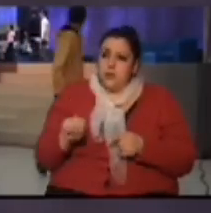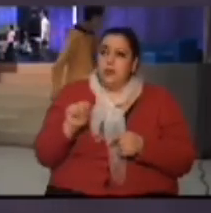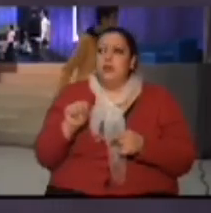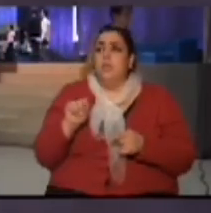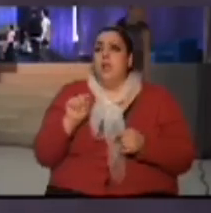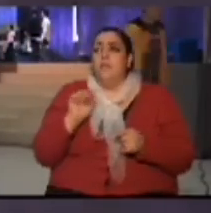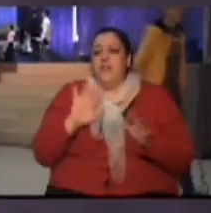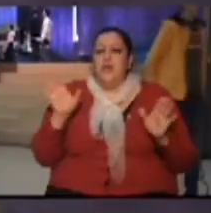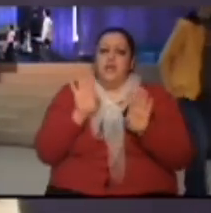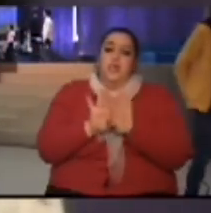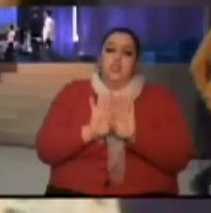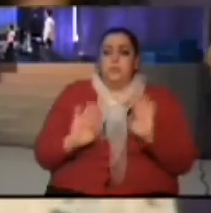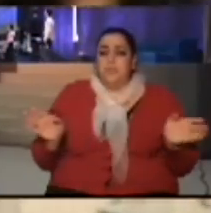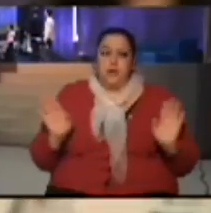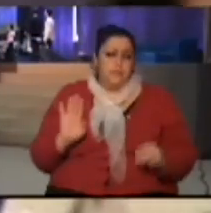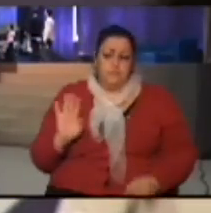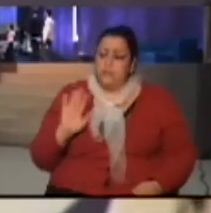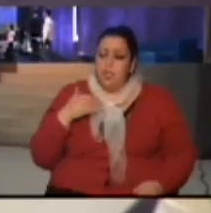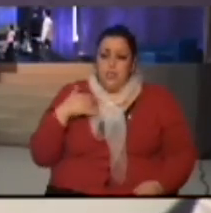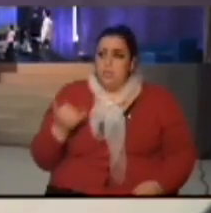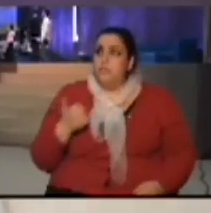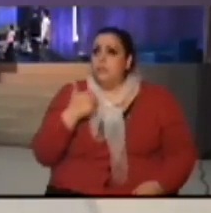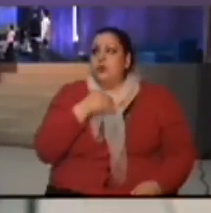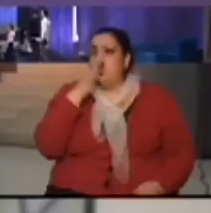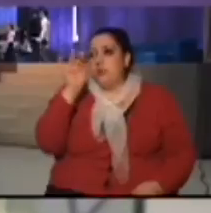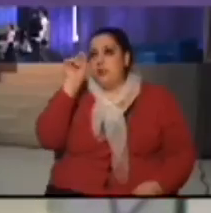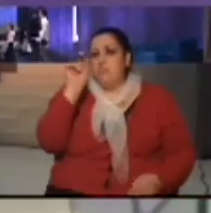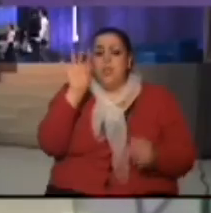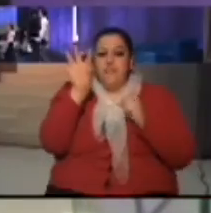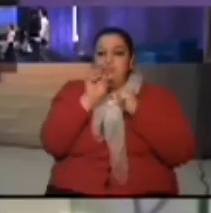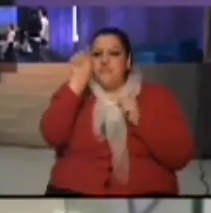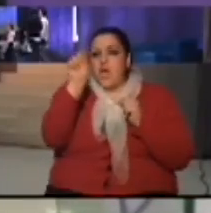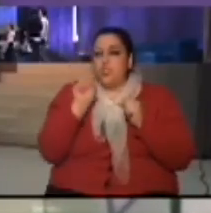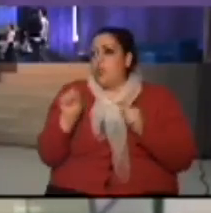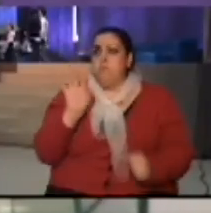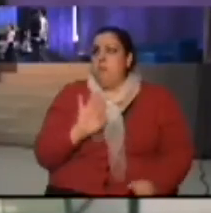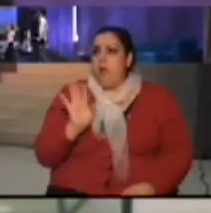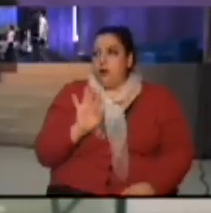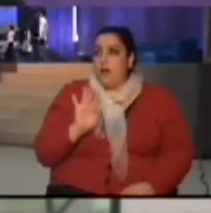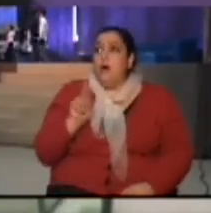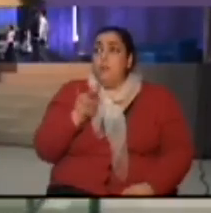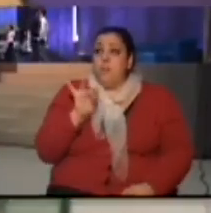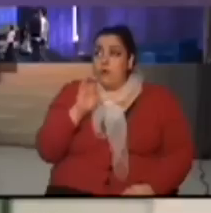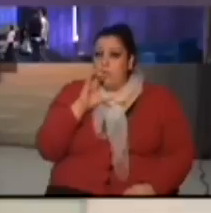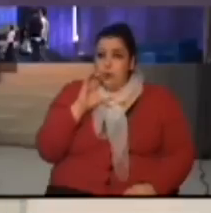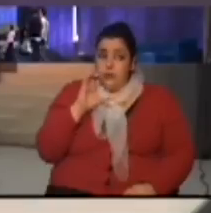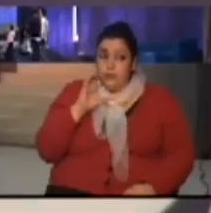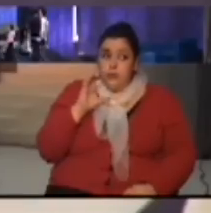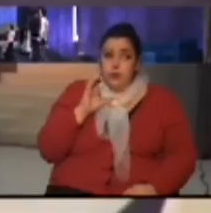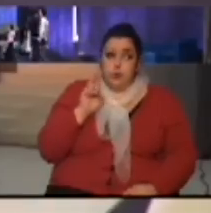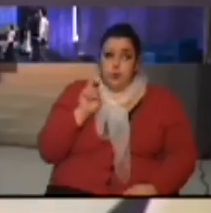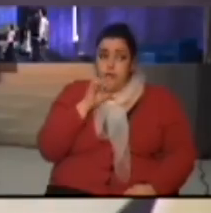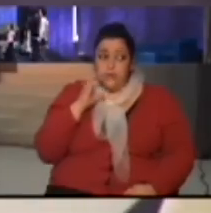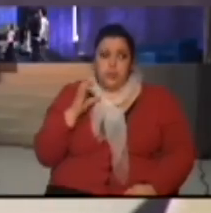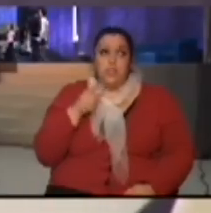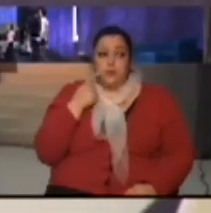վերջ, ես այսօր ուզում քեզ ասեմ, վերջակետ մի դիր, Պողոս առաքյալն ասում է, մենք բաց նամակներ ենք այս աշխարհի